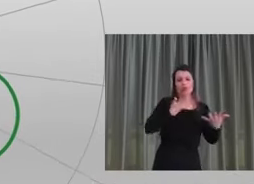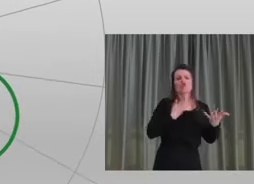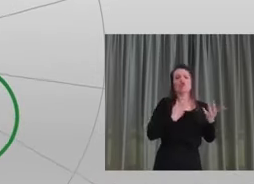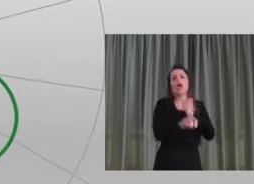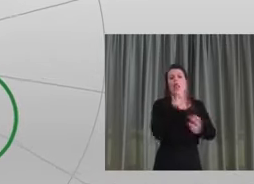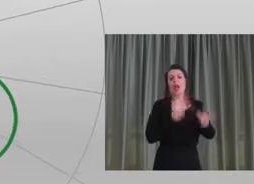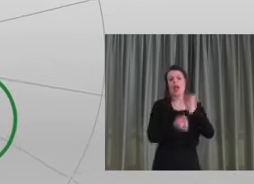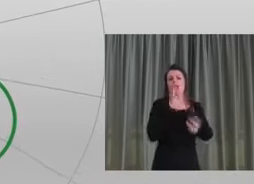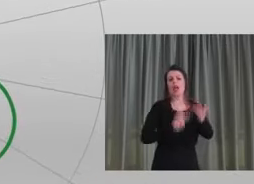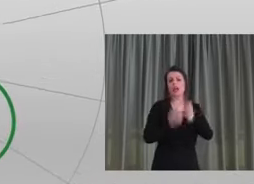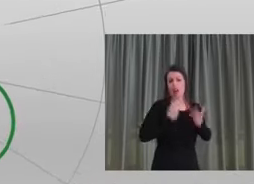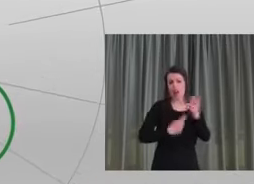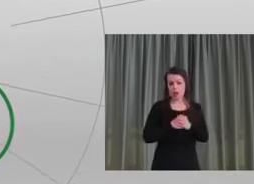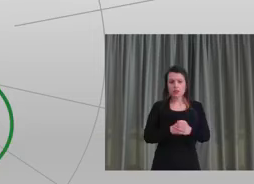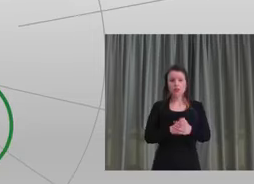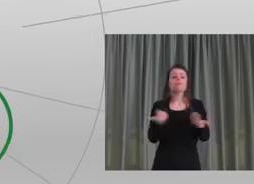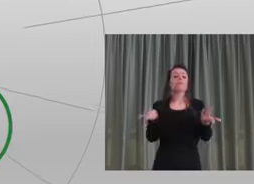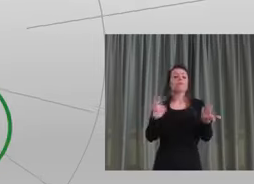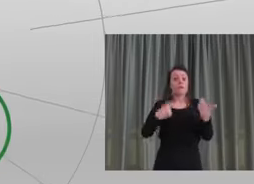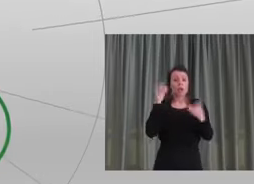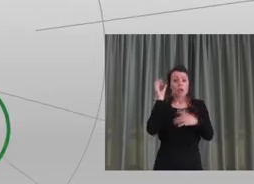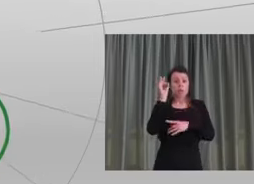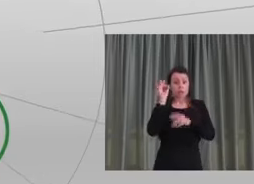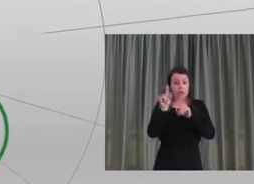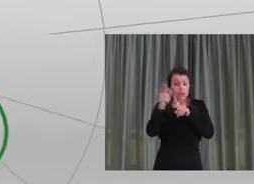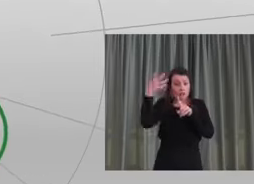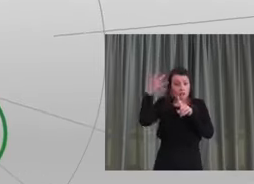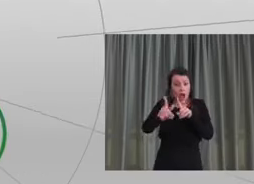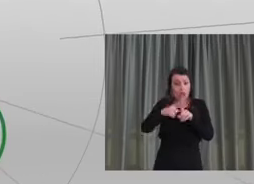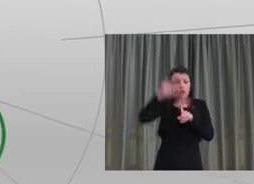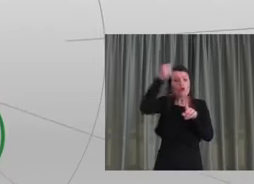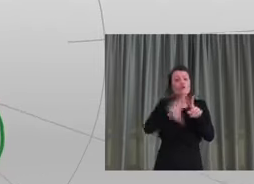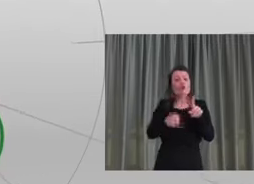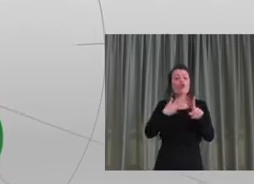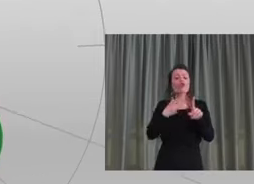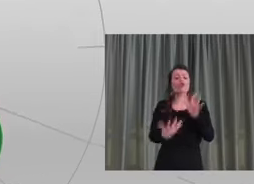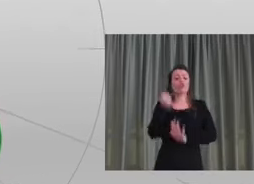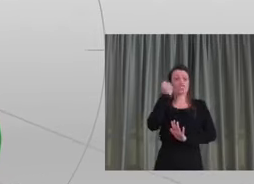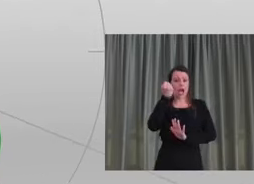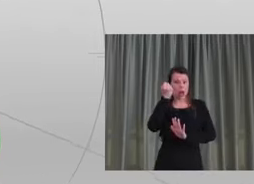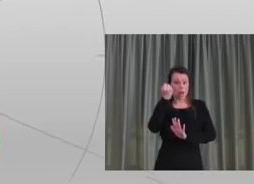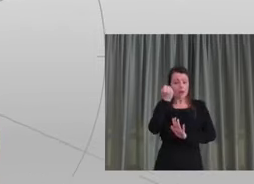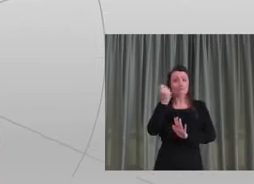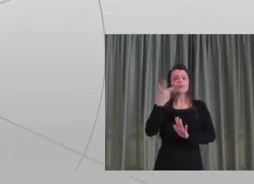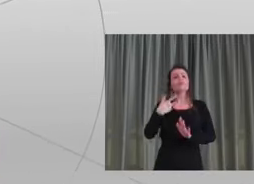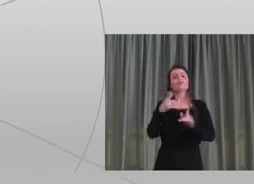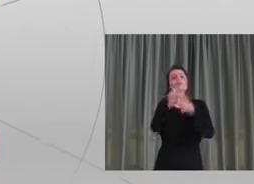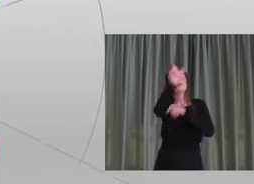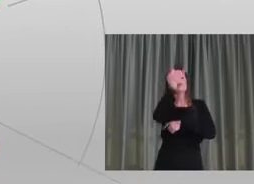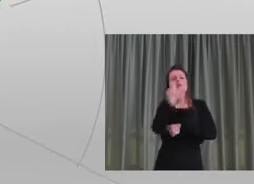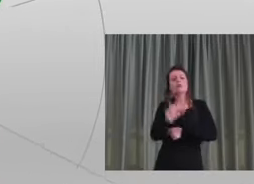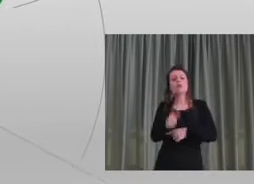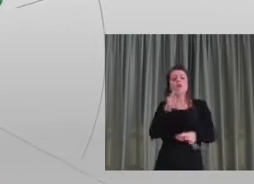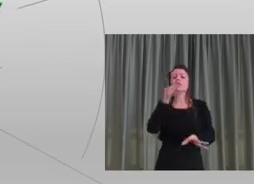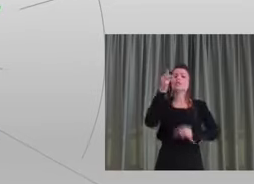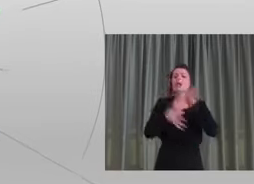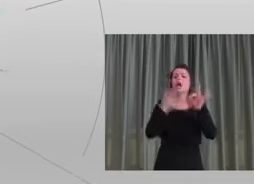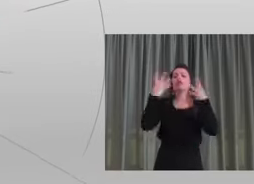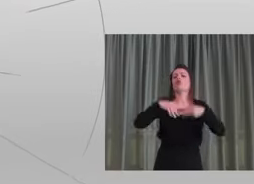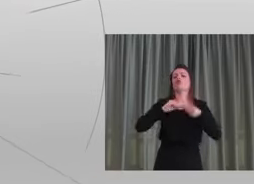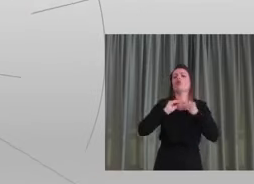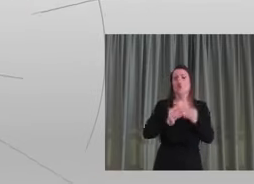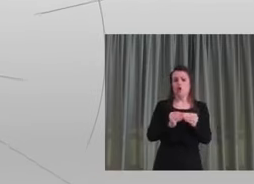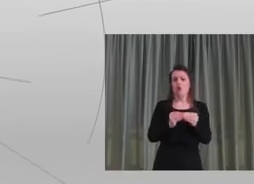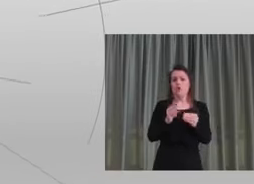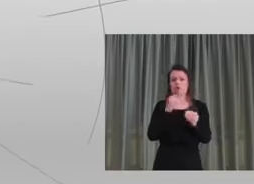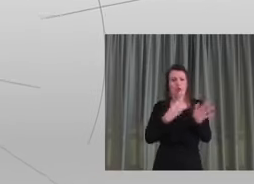volta che avete fatto questo in basso digitate salva avete una spiegazione di come funziona l'applicazione